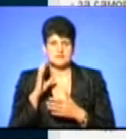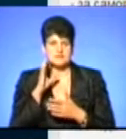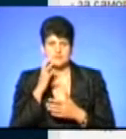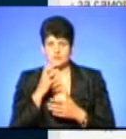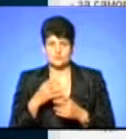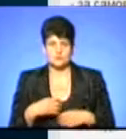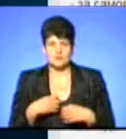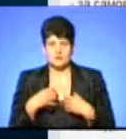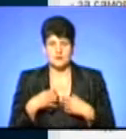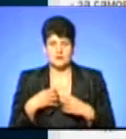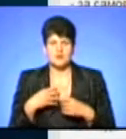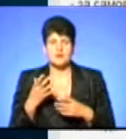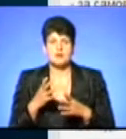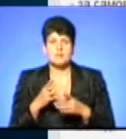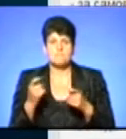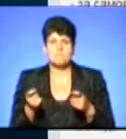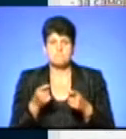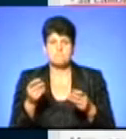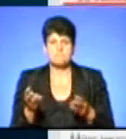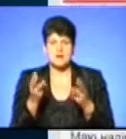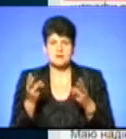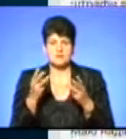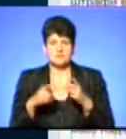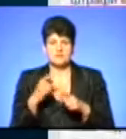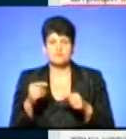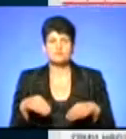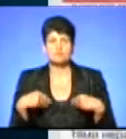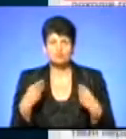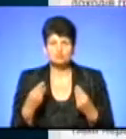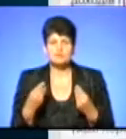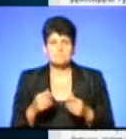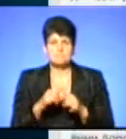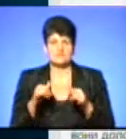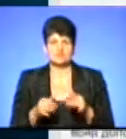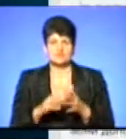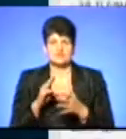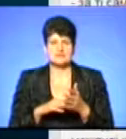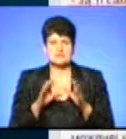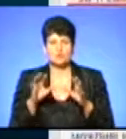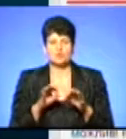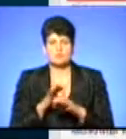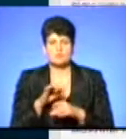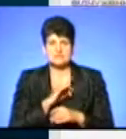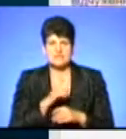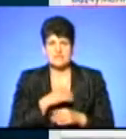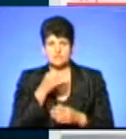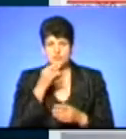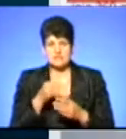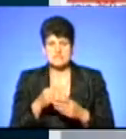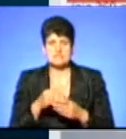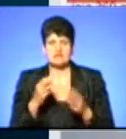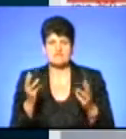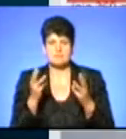паліїв торішньої трави. Мінприроди пропонує суттєво підвищити штрафи. Законопроект щодо посилення відповідальності за